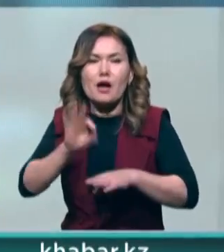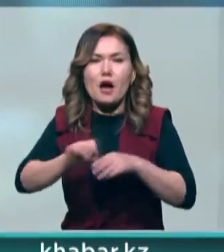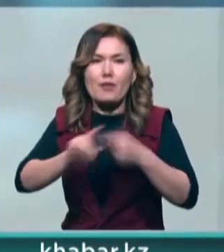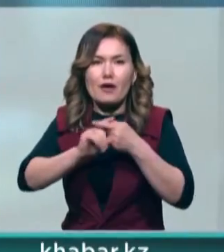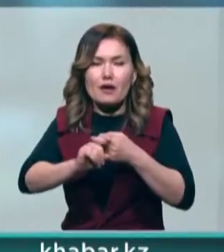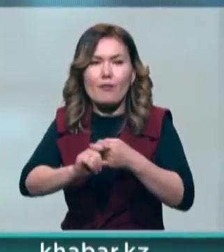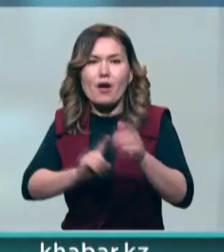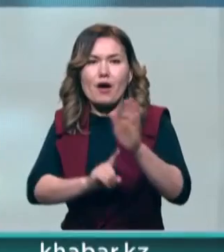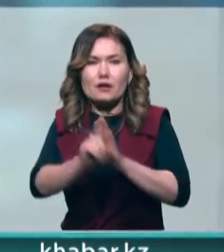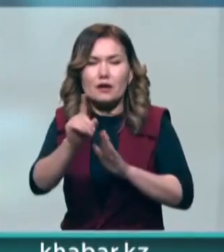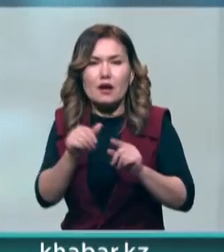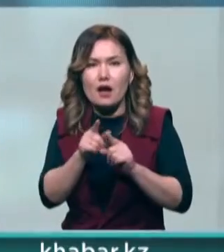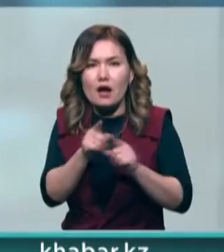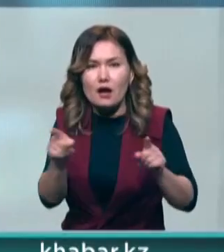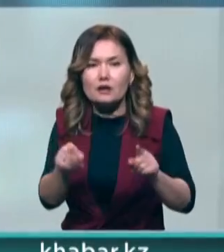Эпидемия басталғалы бері